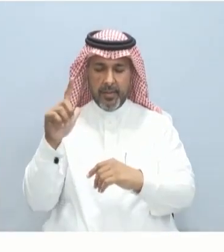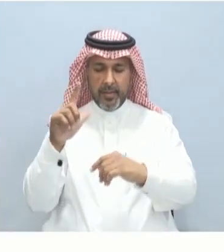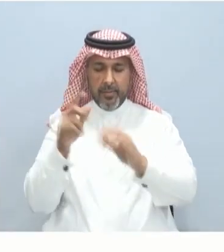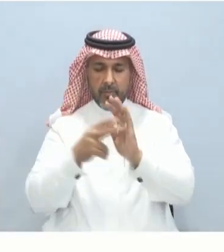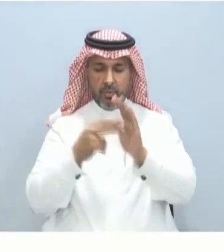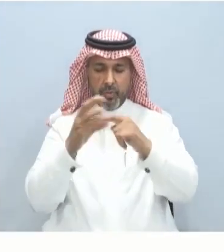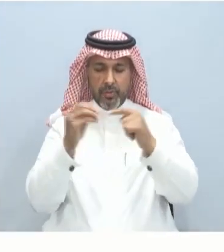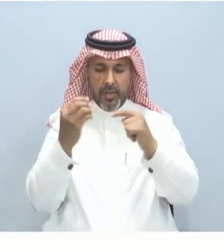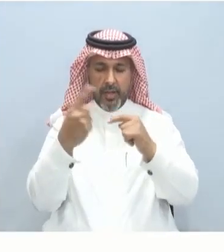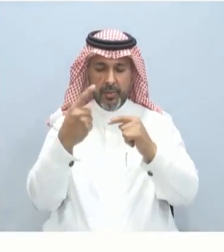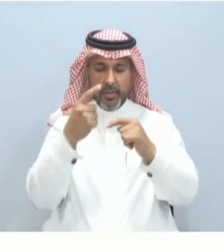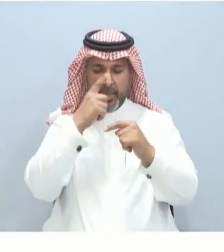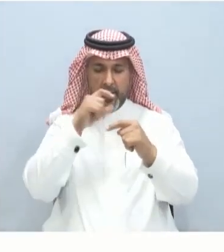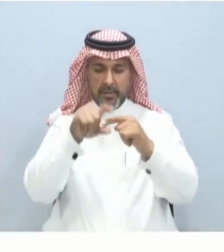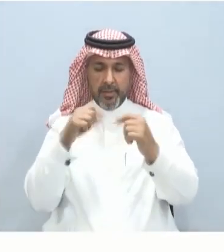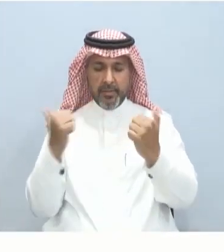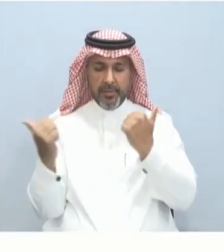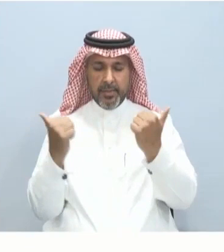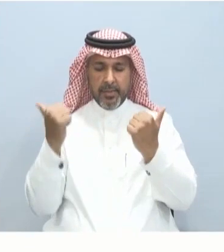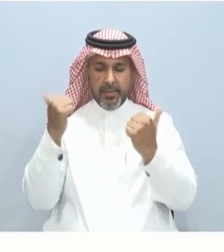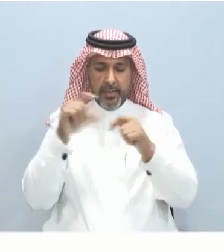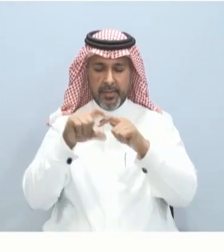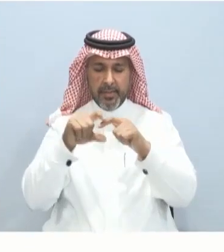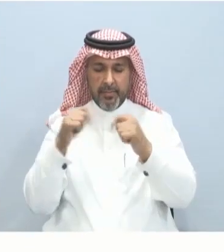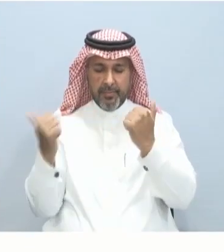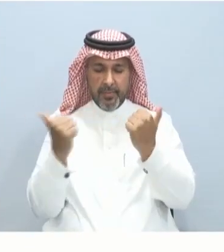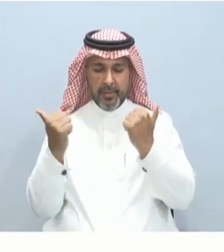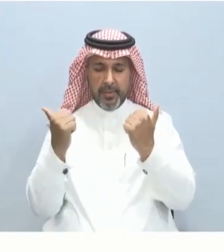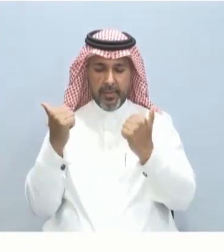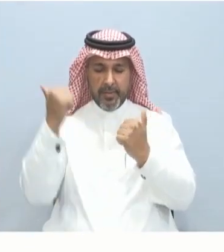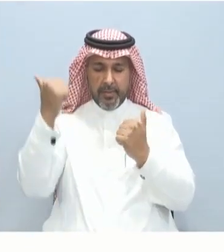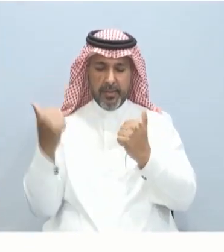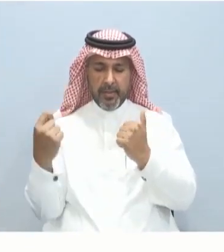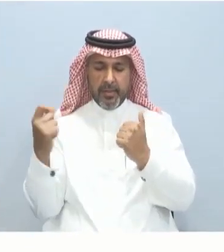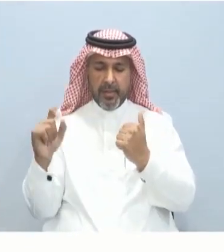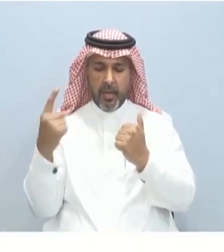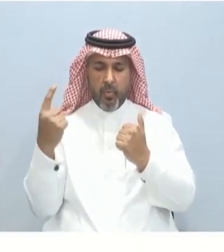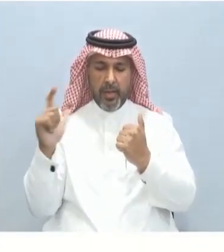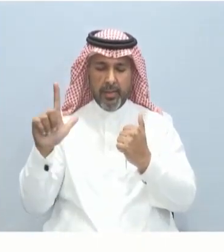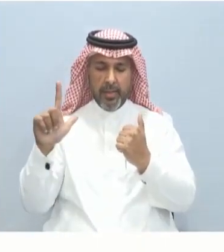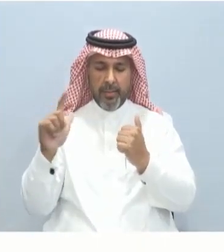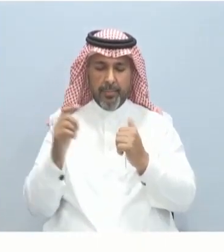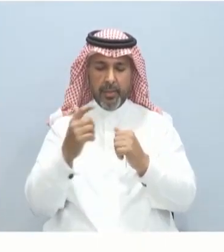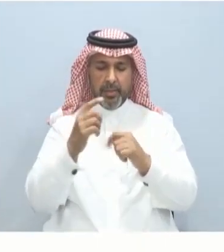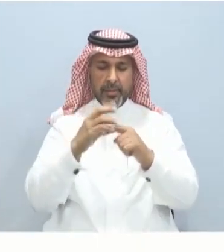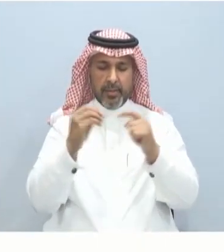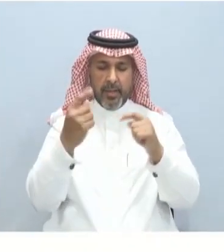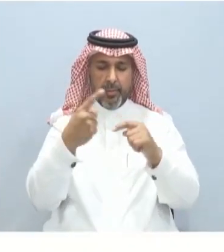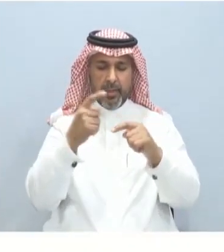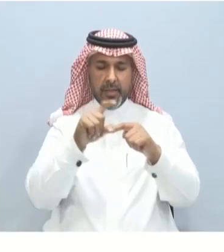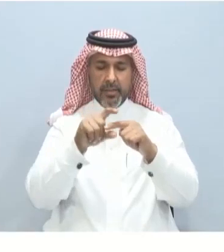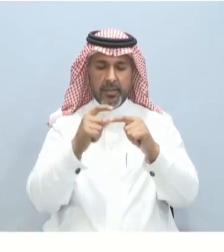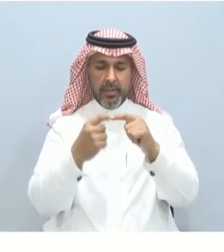ونقوم بقسمه الطرفين على السته فنحصل على ان ل تساوي سالب 11 على 6 اذا